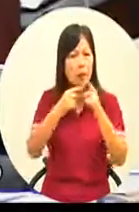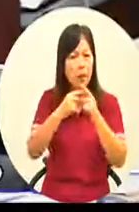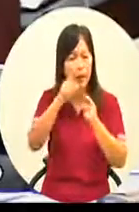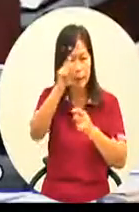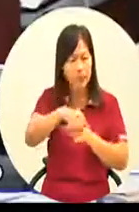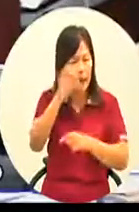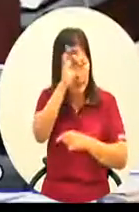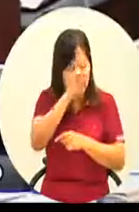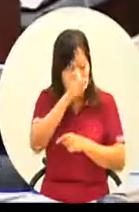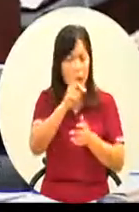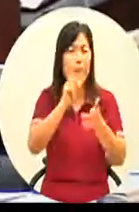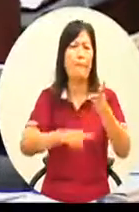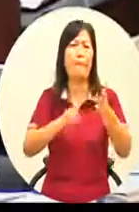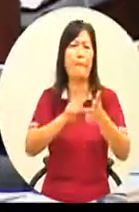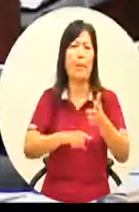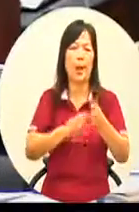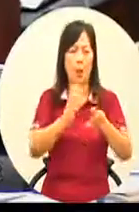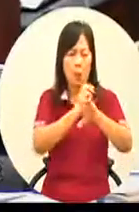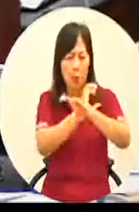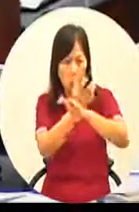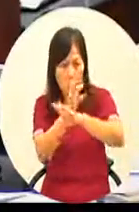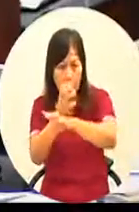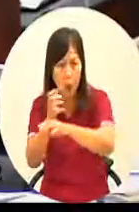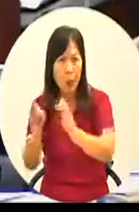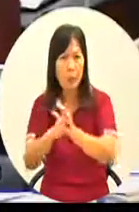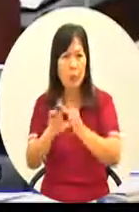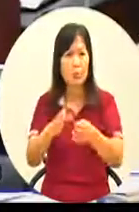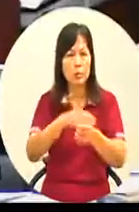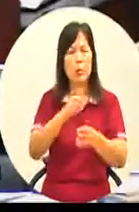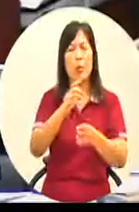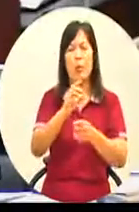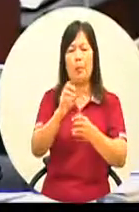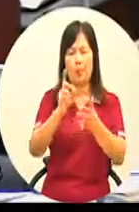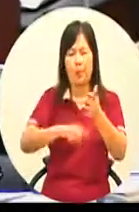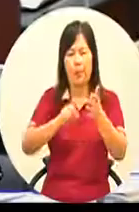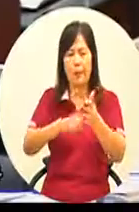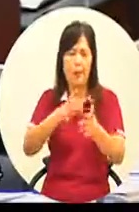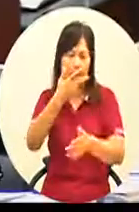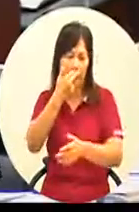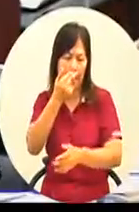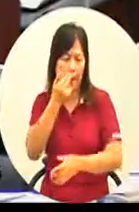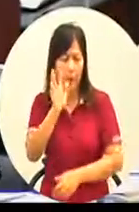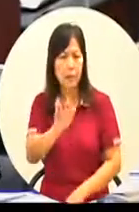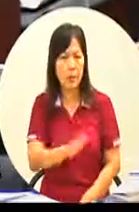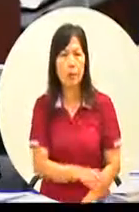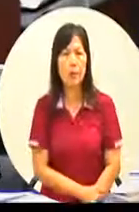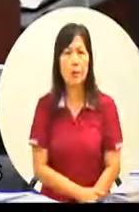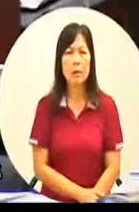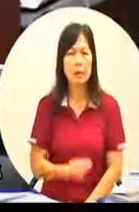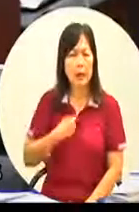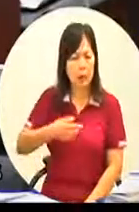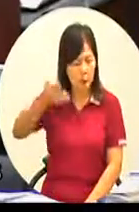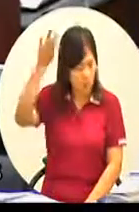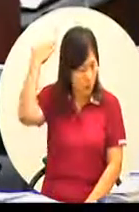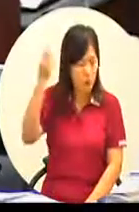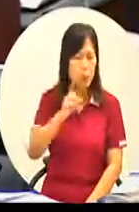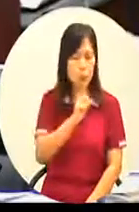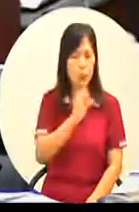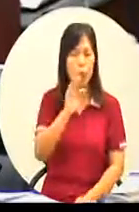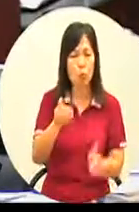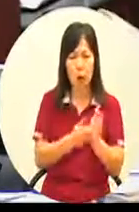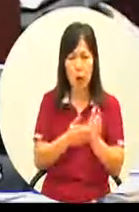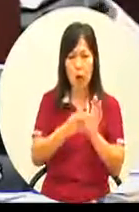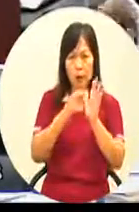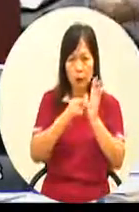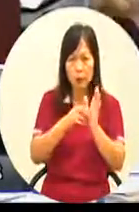吹，还是救护车拢一定拢 OK 啦吼。我是讲。因较早我就捌讲啊，啊伊你拢讲